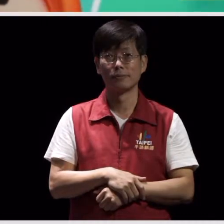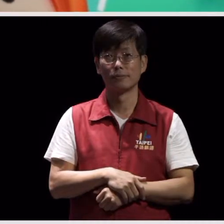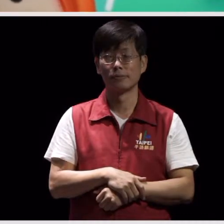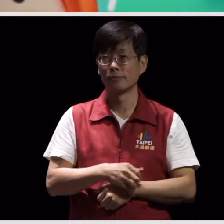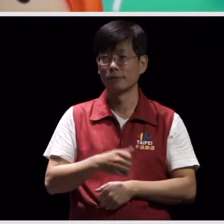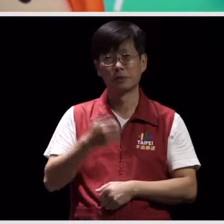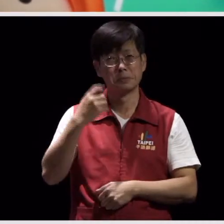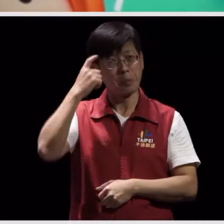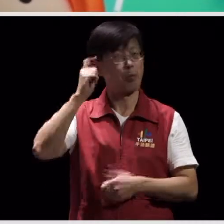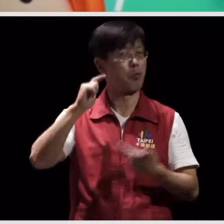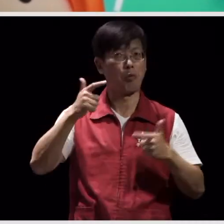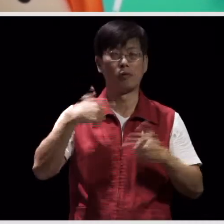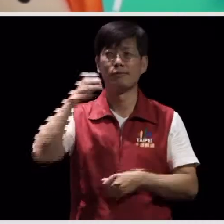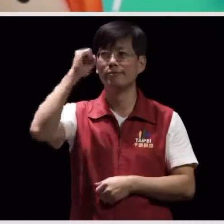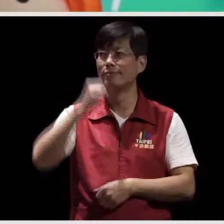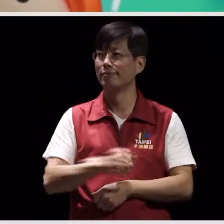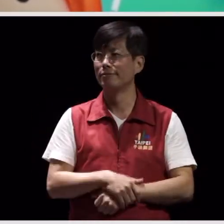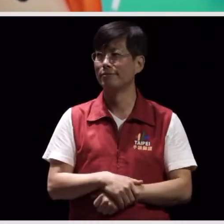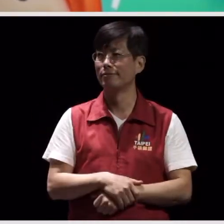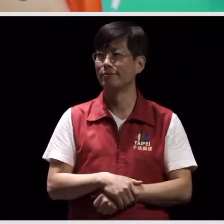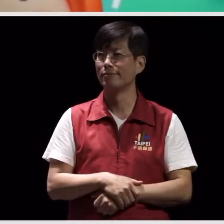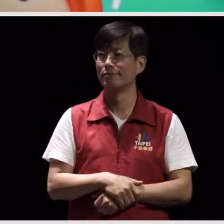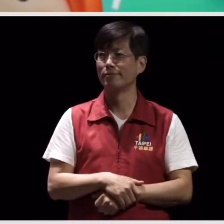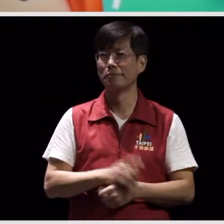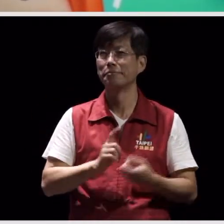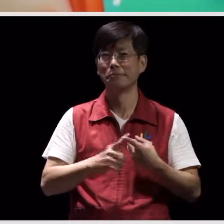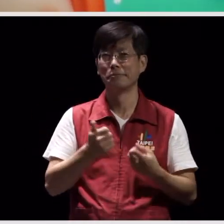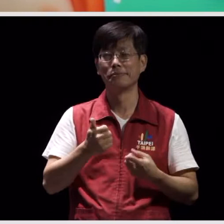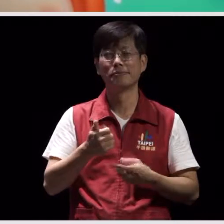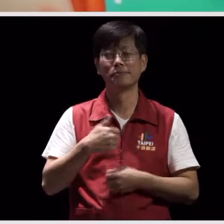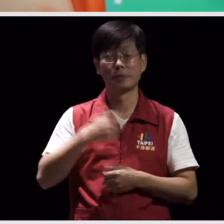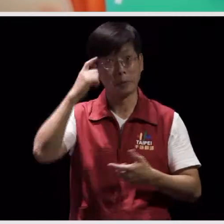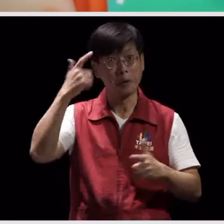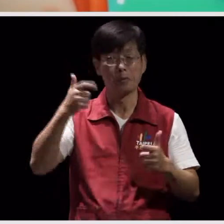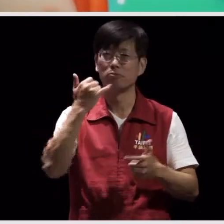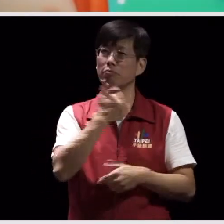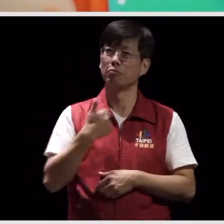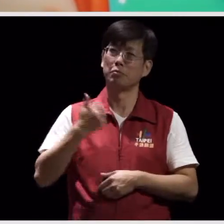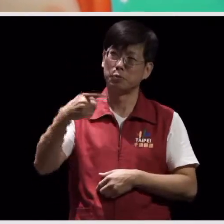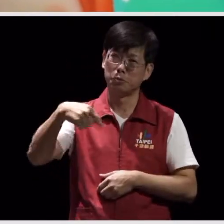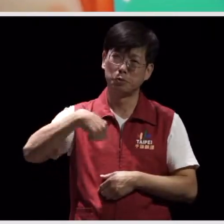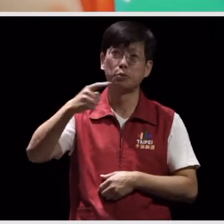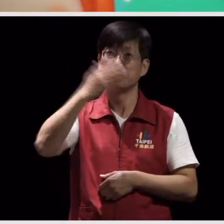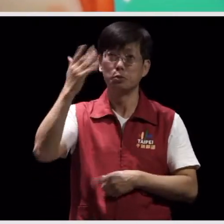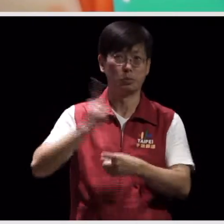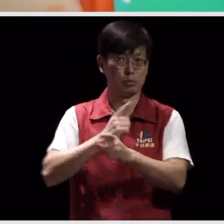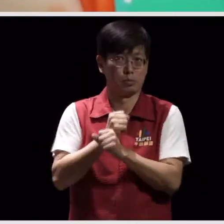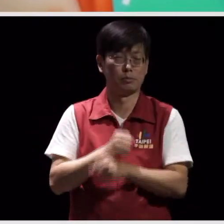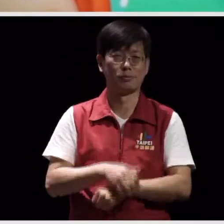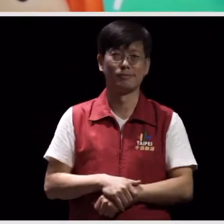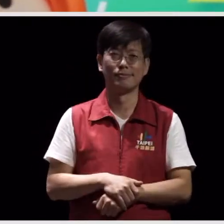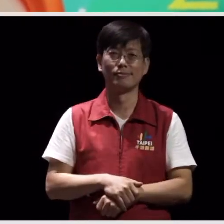那觉得不是的有没有？好，很棒，不是的都有可能可以去旅行哦，你要小心哦。